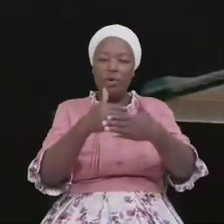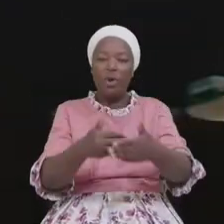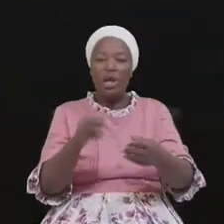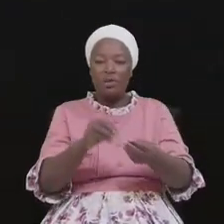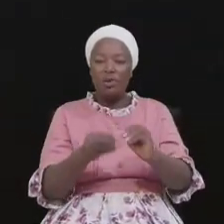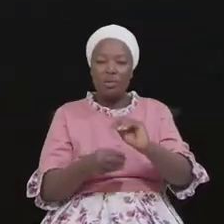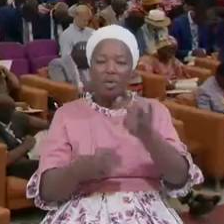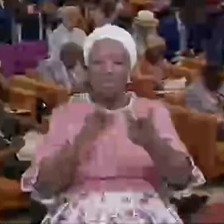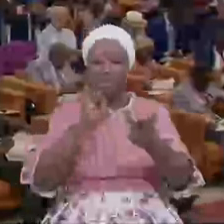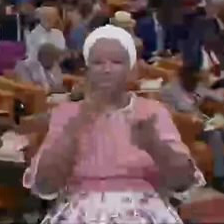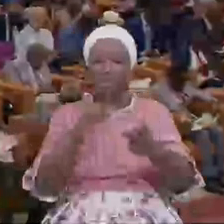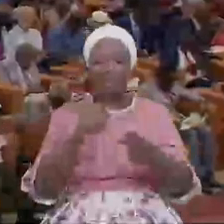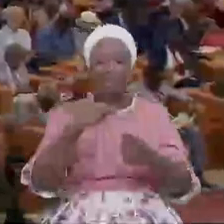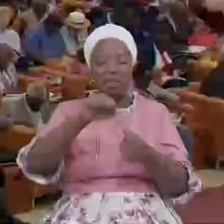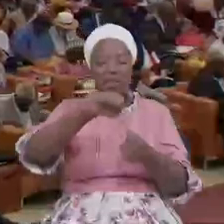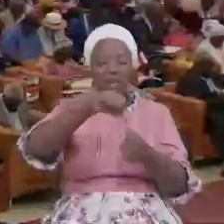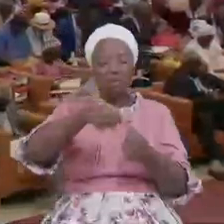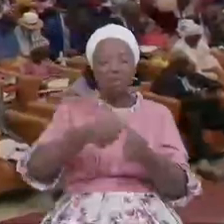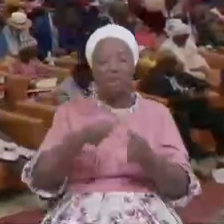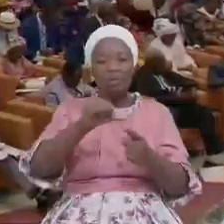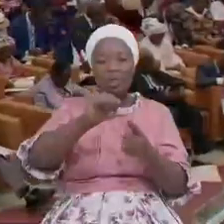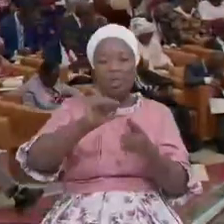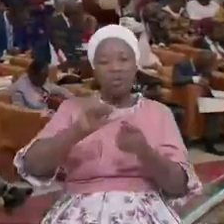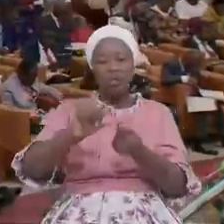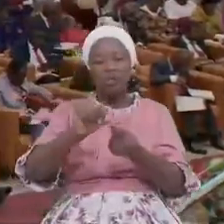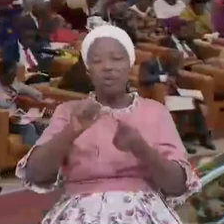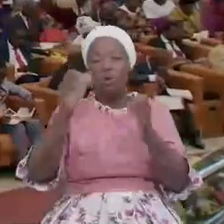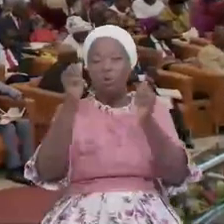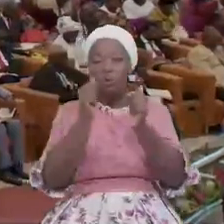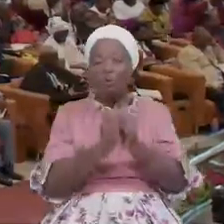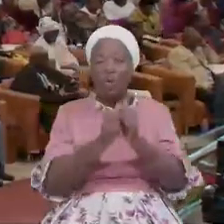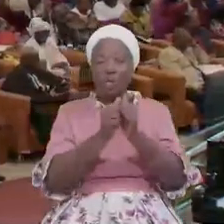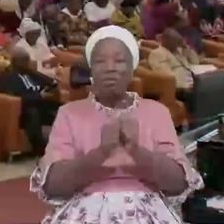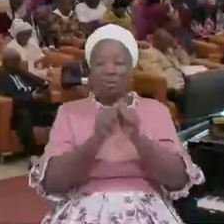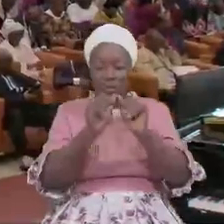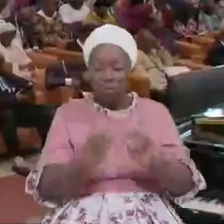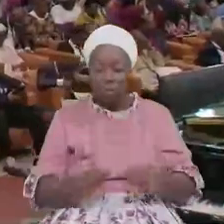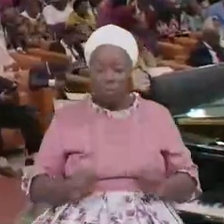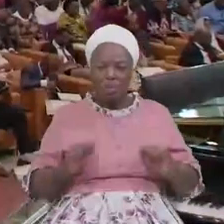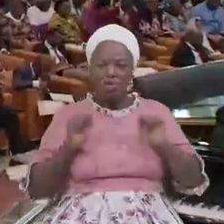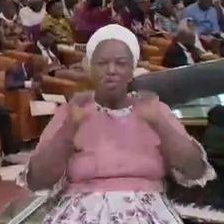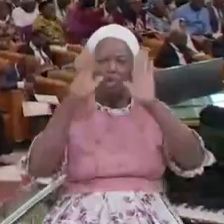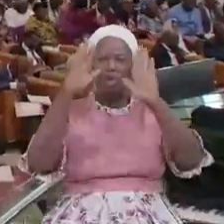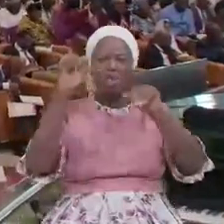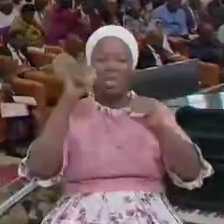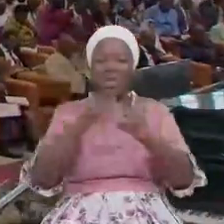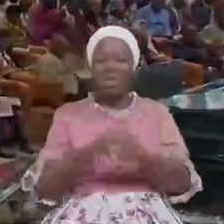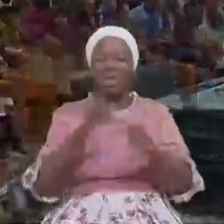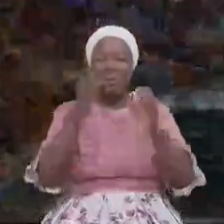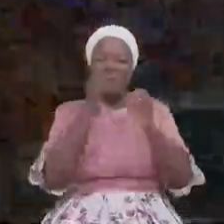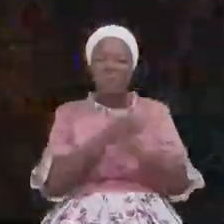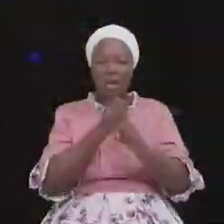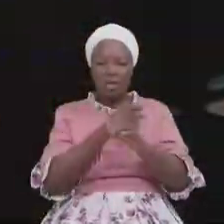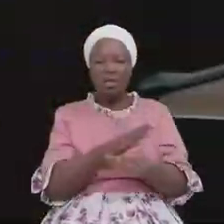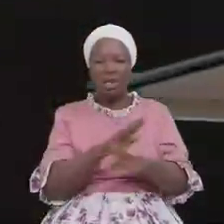la circoncision avec soumission dans une foi incomparable. Le premier